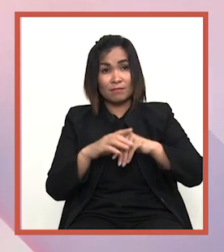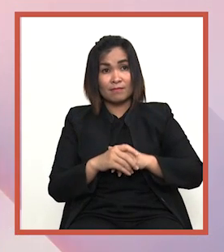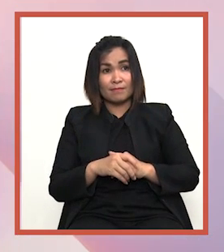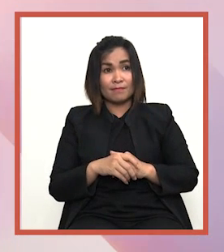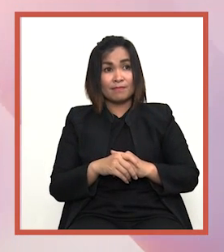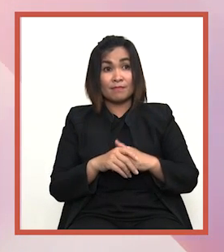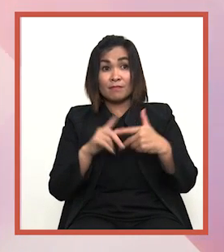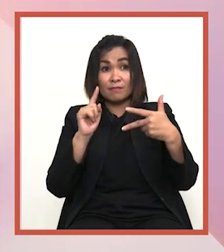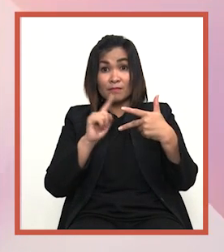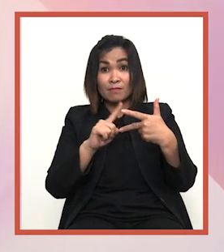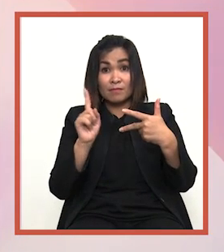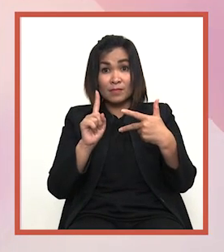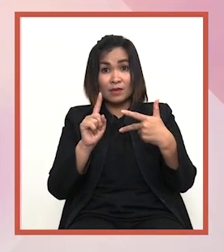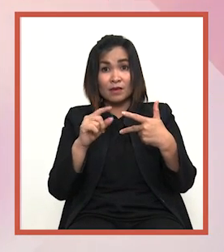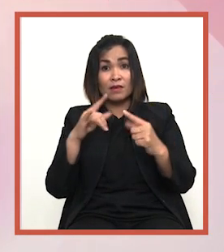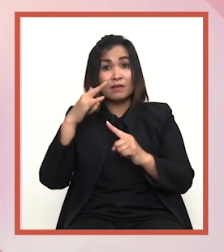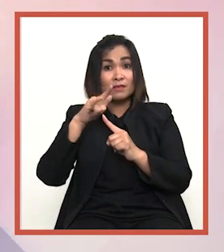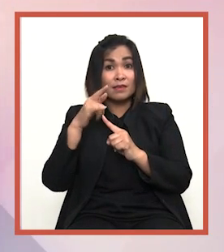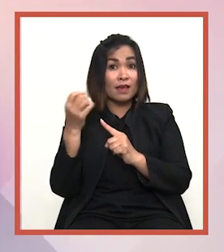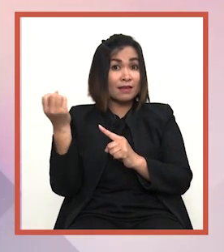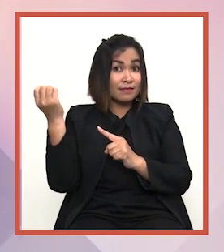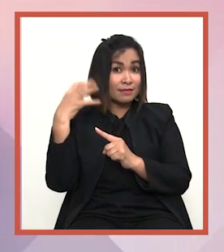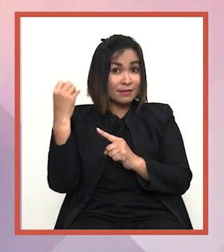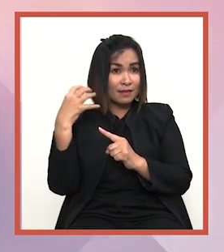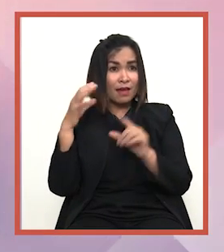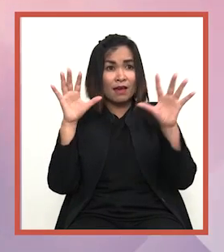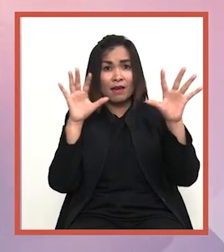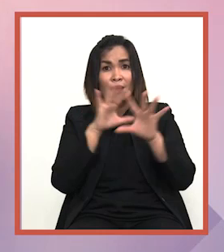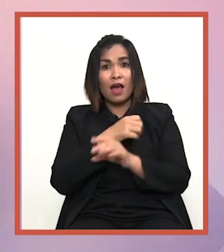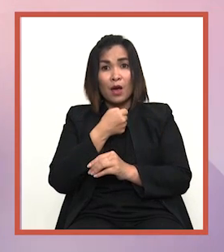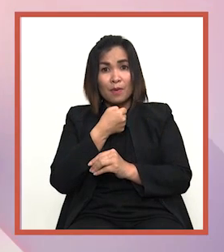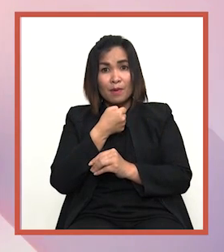ตัวรับสัญญาณเสียงลักษณะจะคล้ายๆกับไมโครโฟนครับ